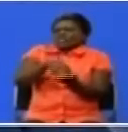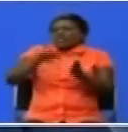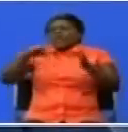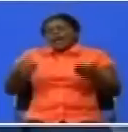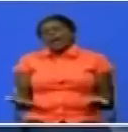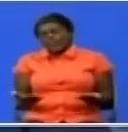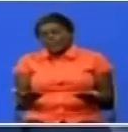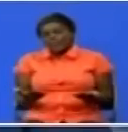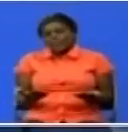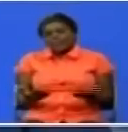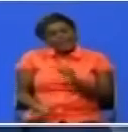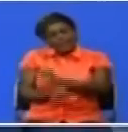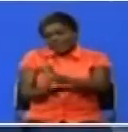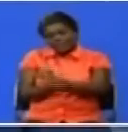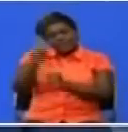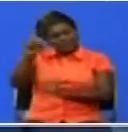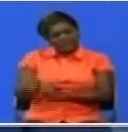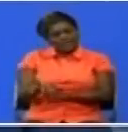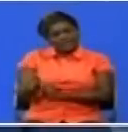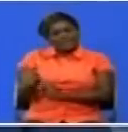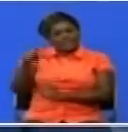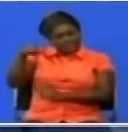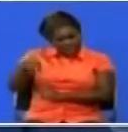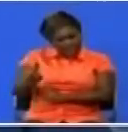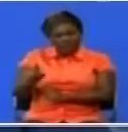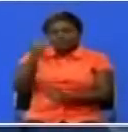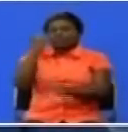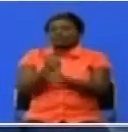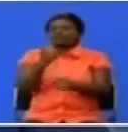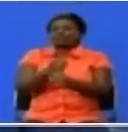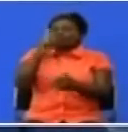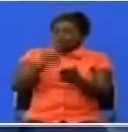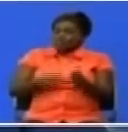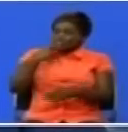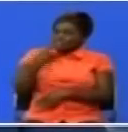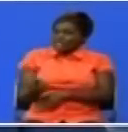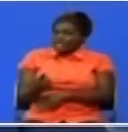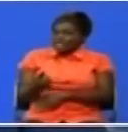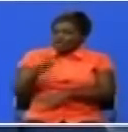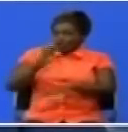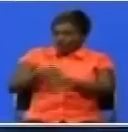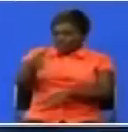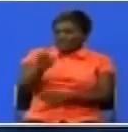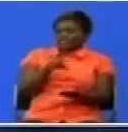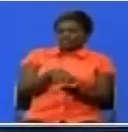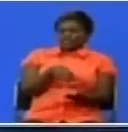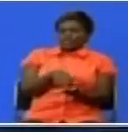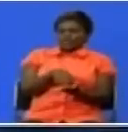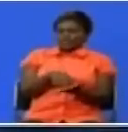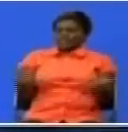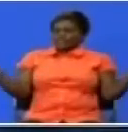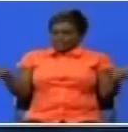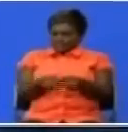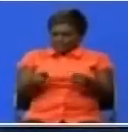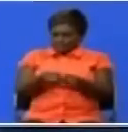accusations and what he or she has to say about them. Zaidi ya